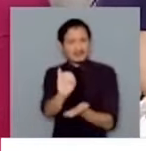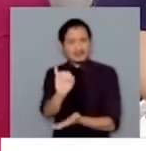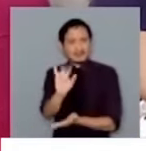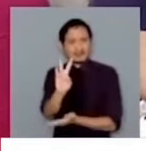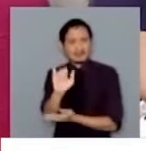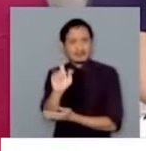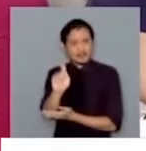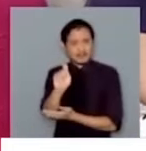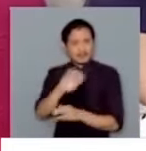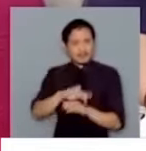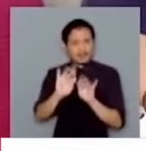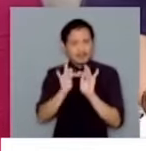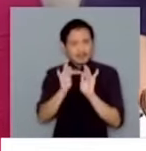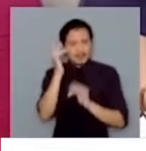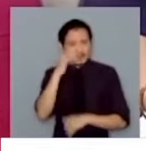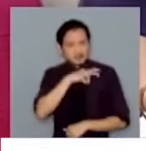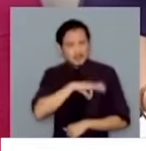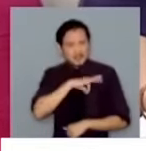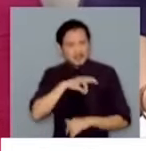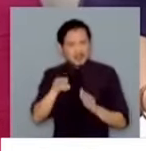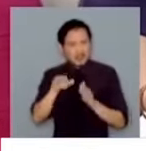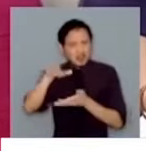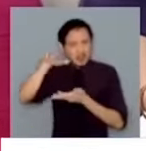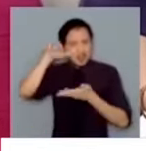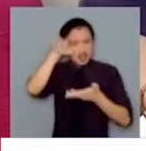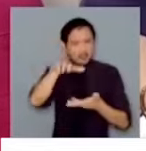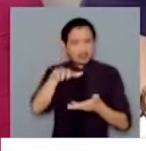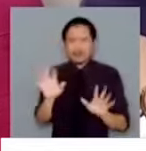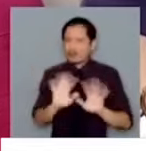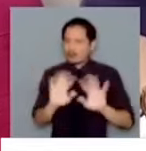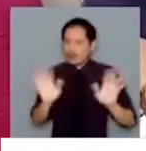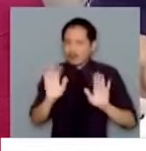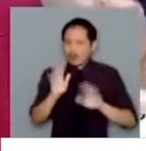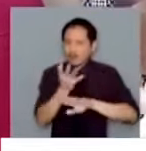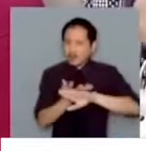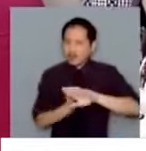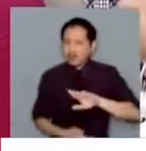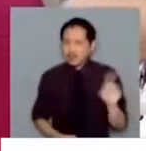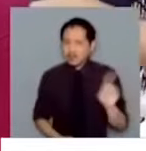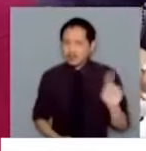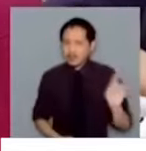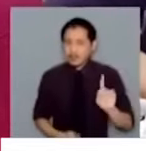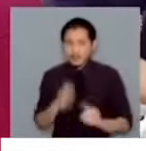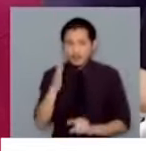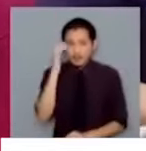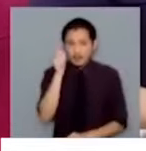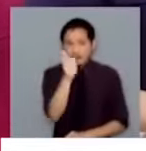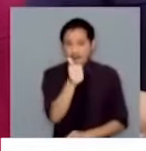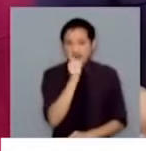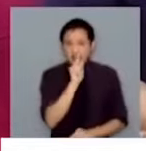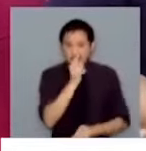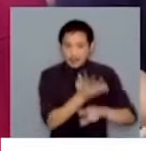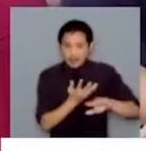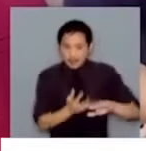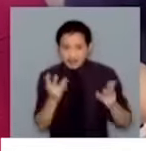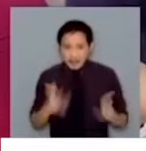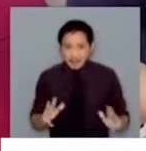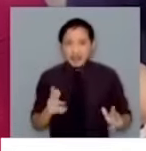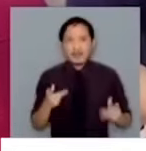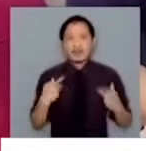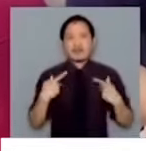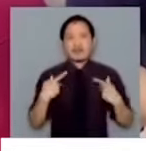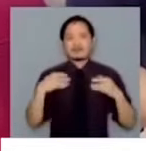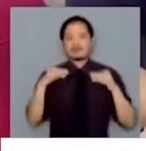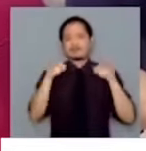mang easy money yan. Pero easy rin itong maglalaho dahil ikaw pala ay naloko na. Ito nga at iba't ibang money problems at money